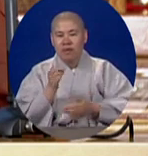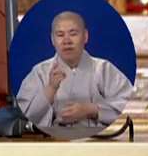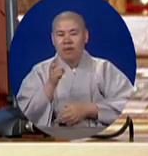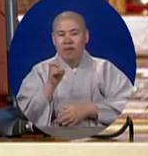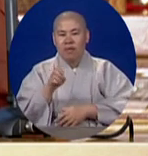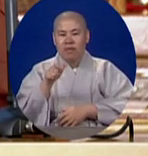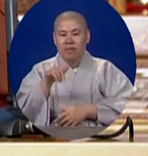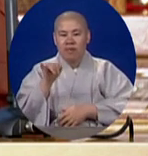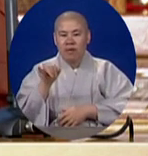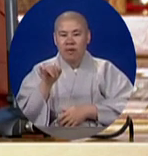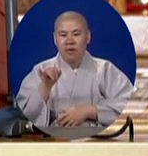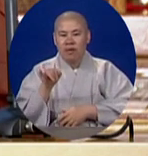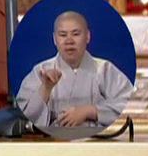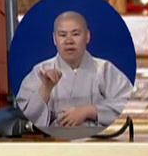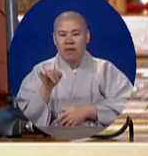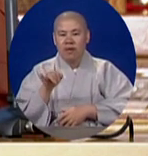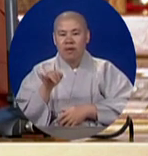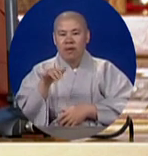염기하면 즉각하라.